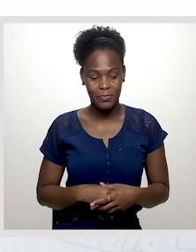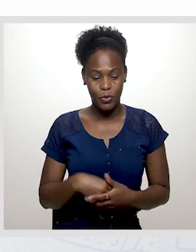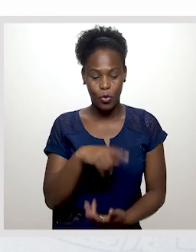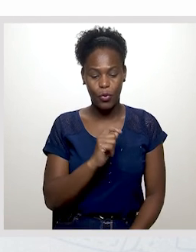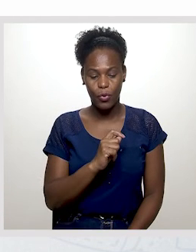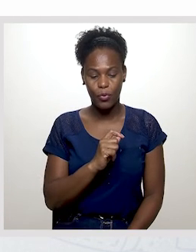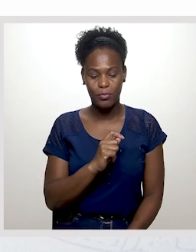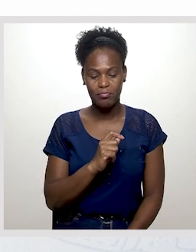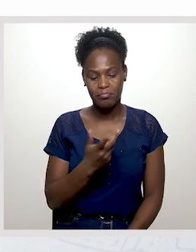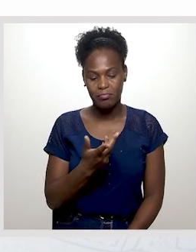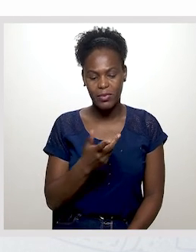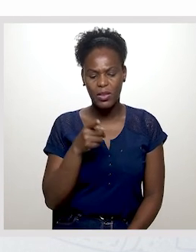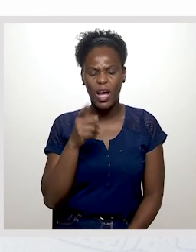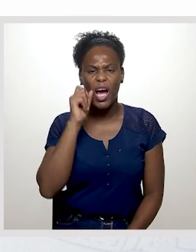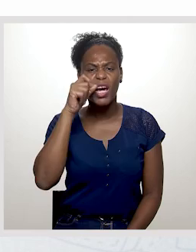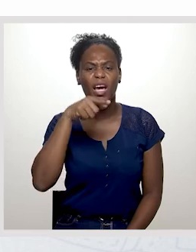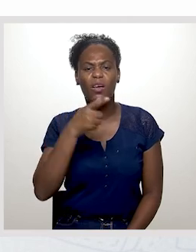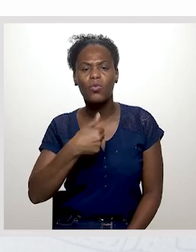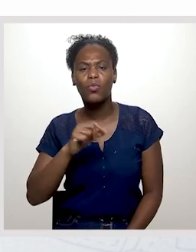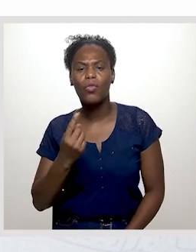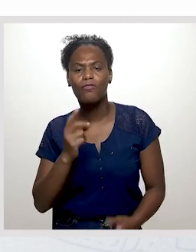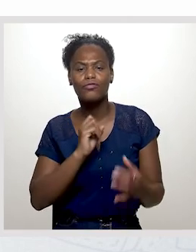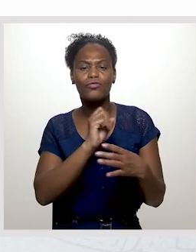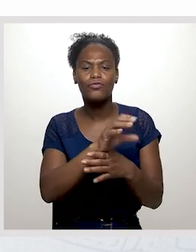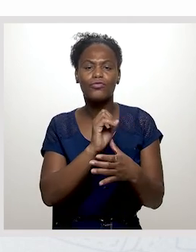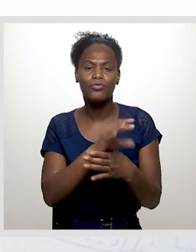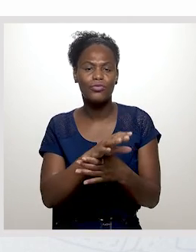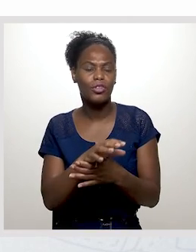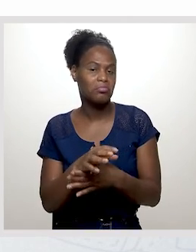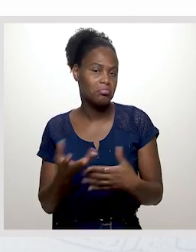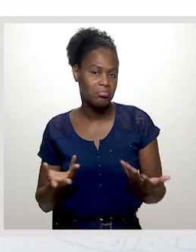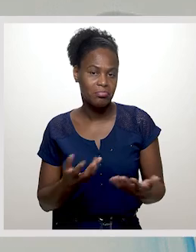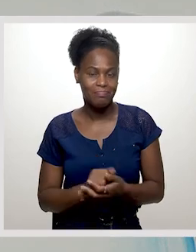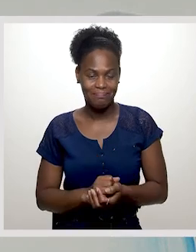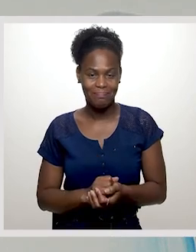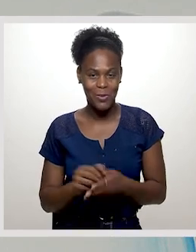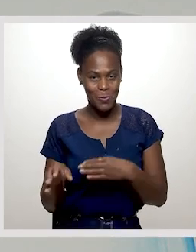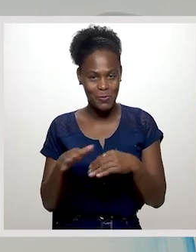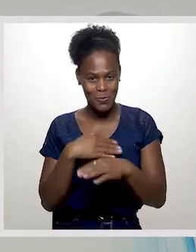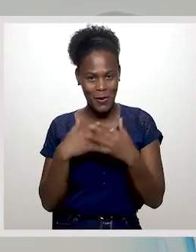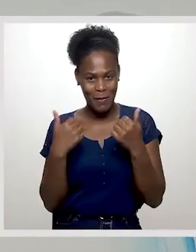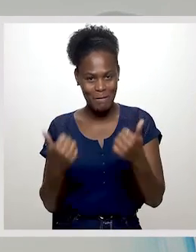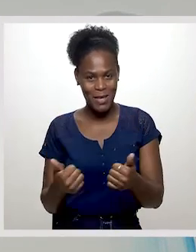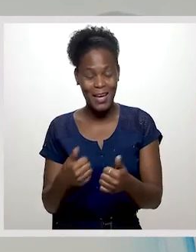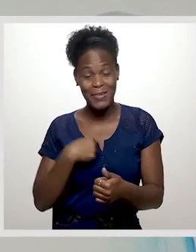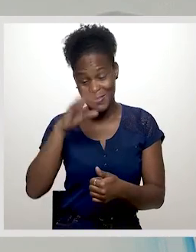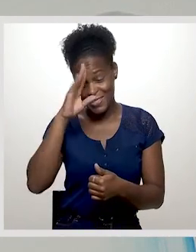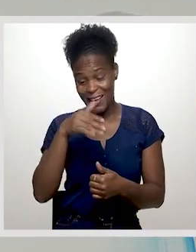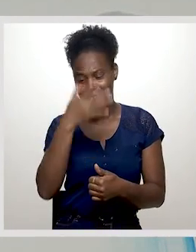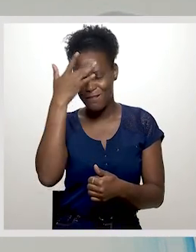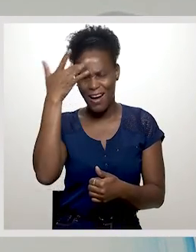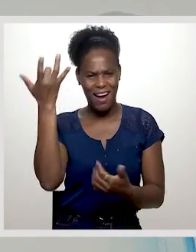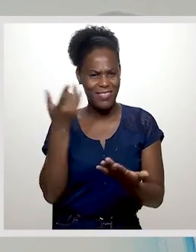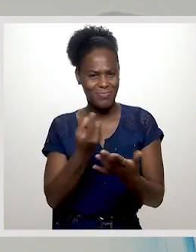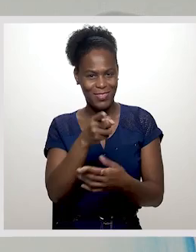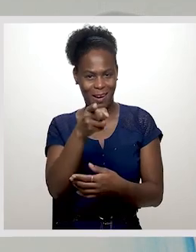E, à qui est-ce qu'on doit envoyer le courrier? Bien joué. Je sais que ça a été très